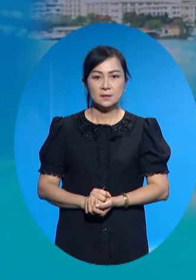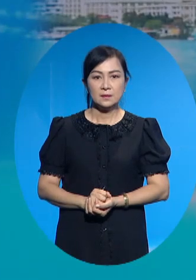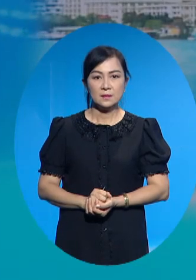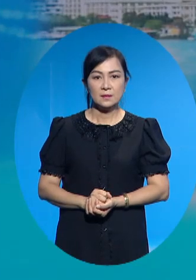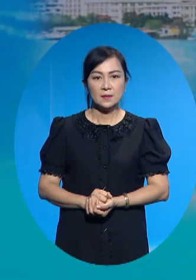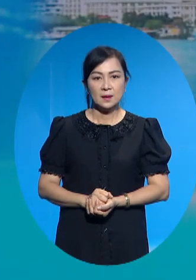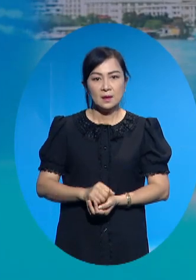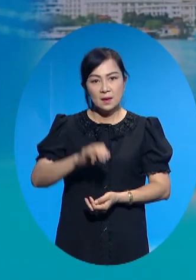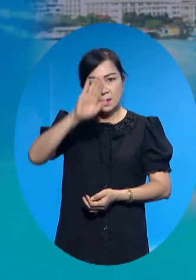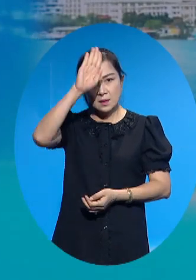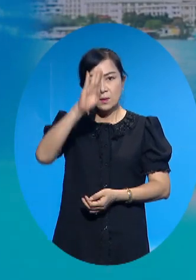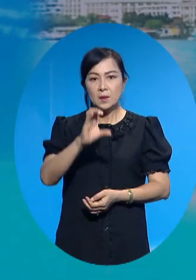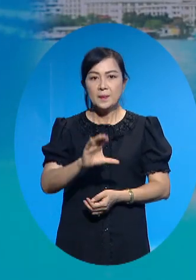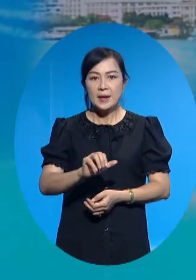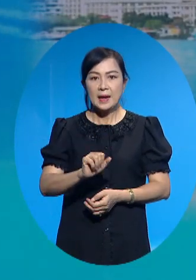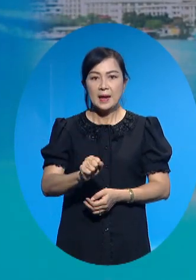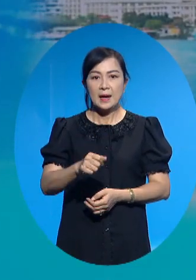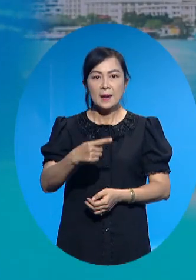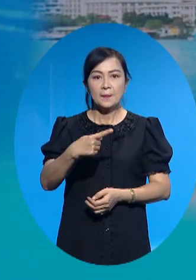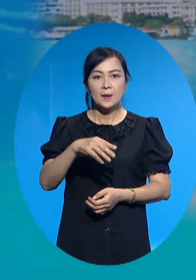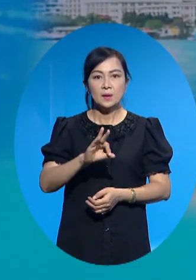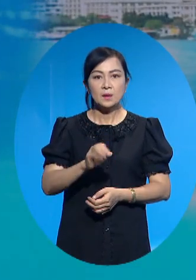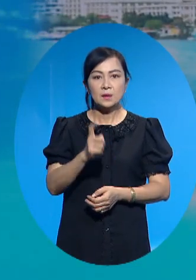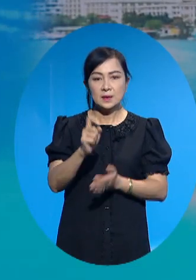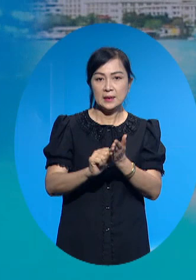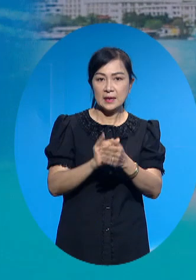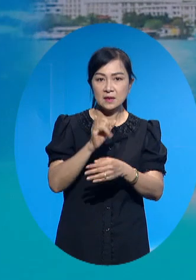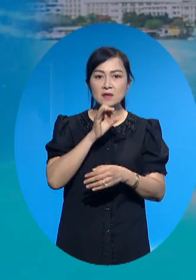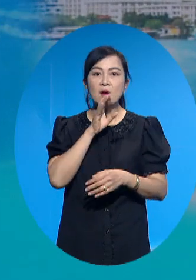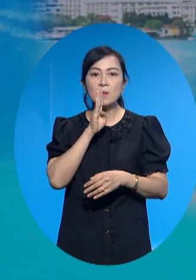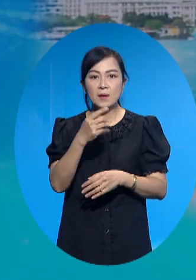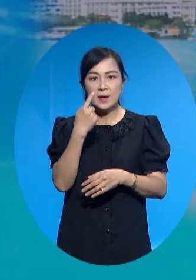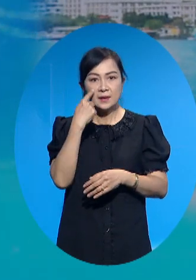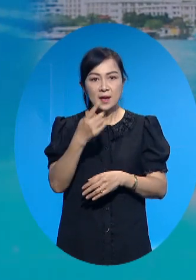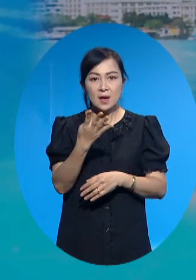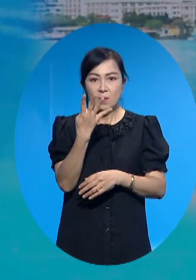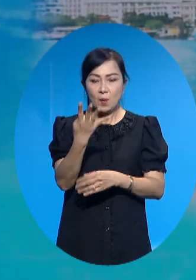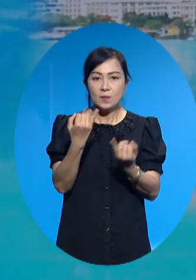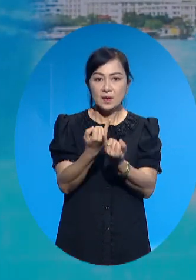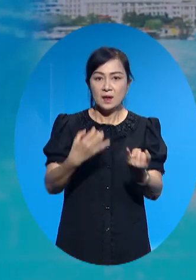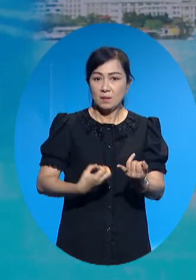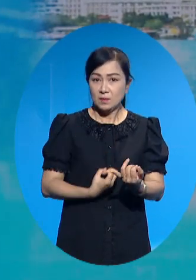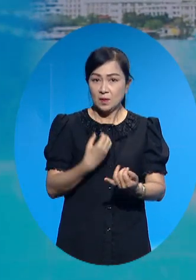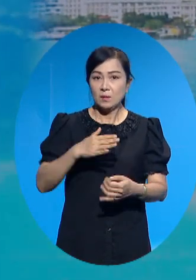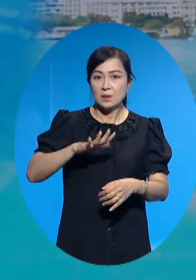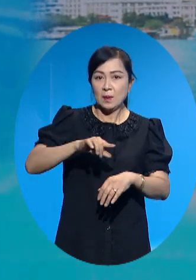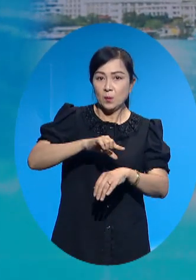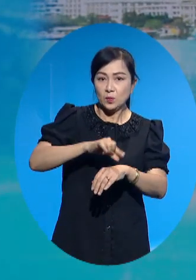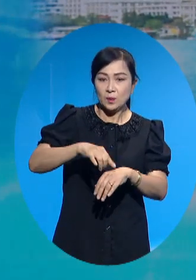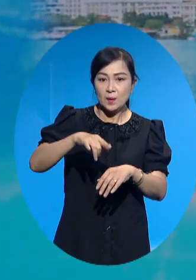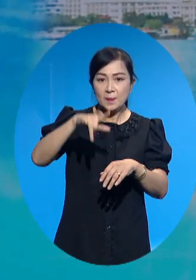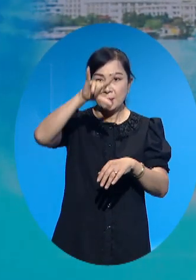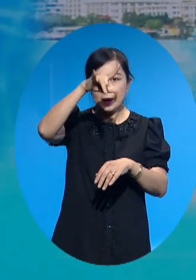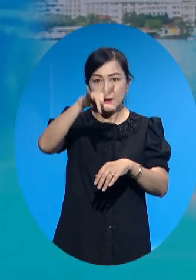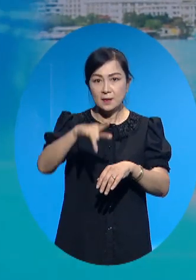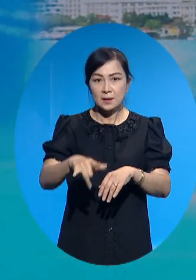Một trường hợp hy hữu, Tổng thống Colombia Gustavo Petro ngày 9 tháng 6 thông báo đã tìm thấy 4 trẻ em sống sót 5 tuần sau vụ rơi máy bay ở miền